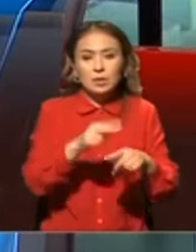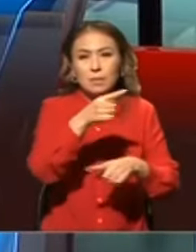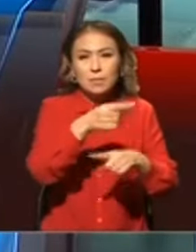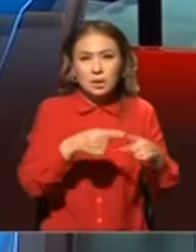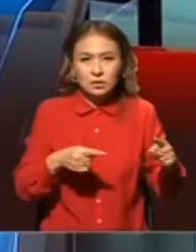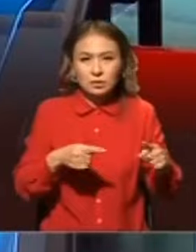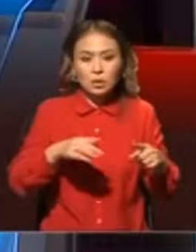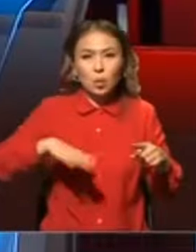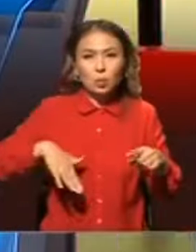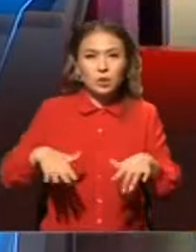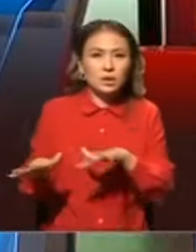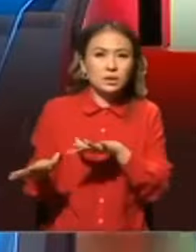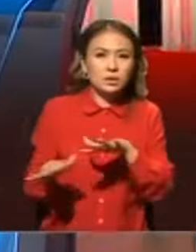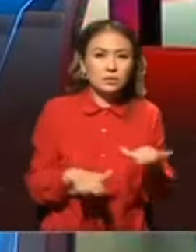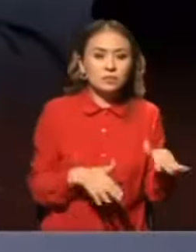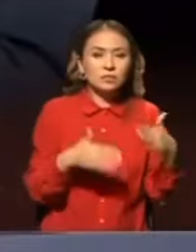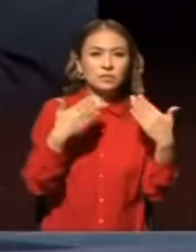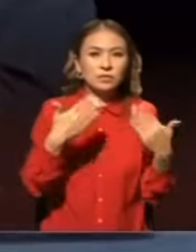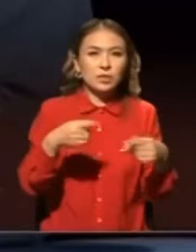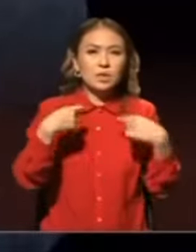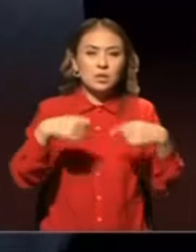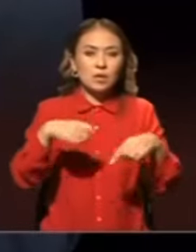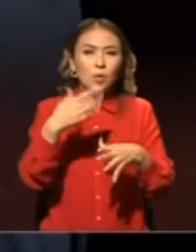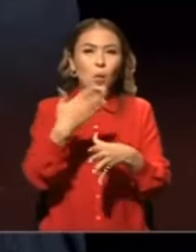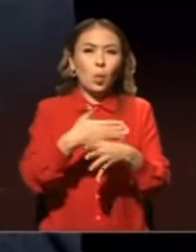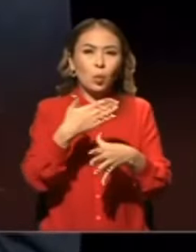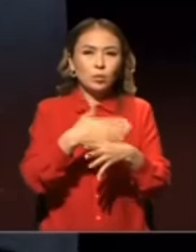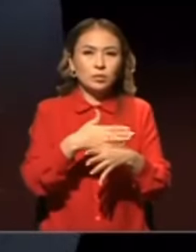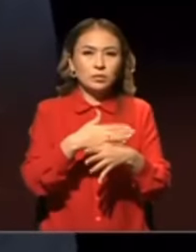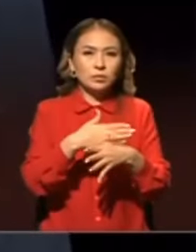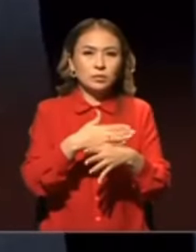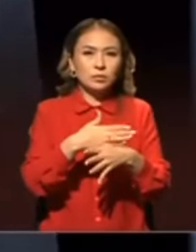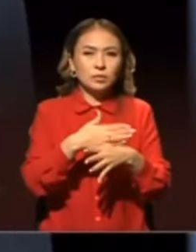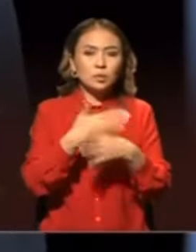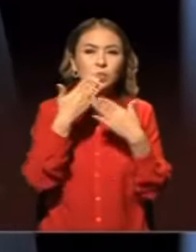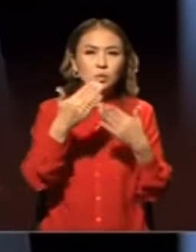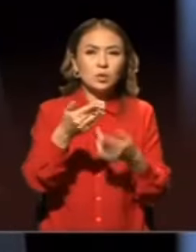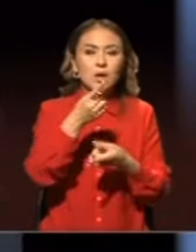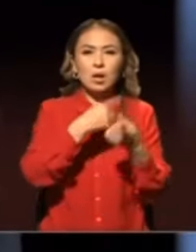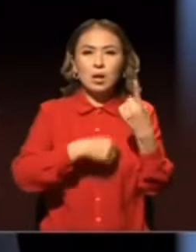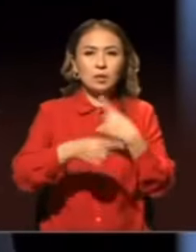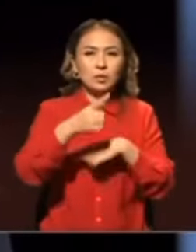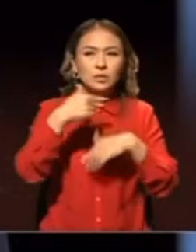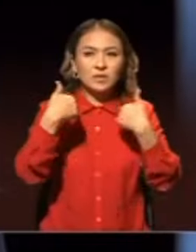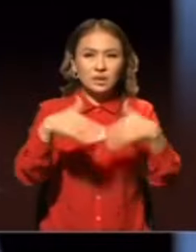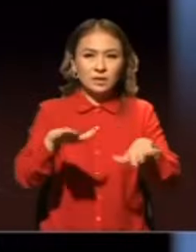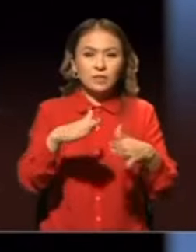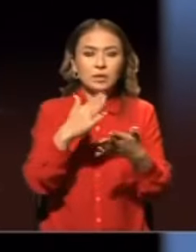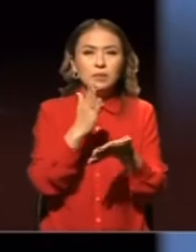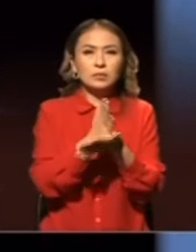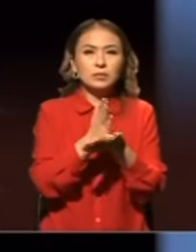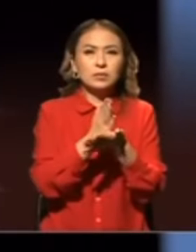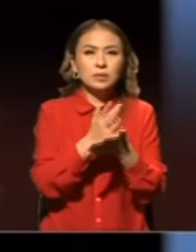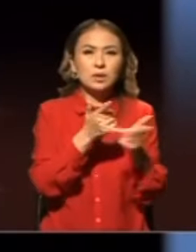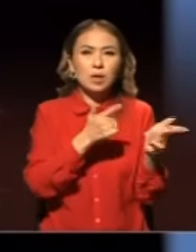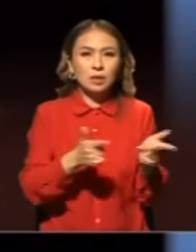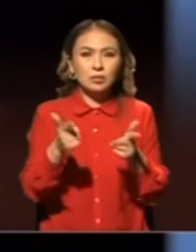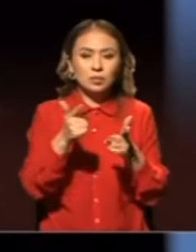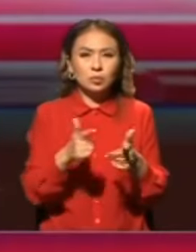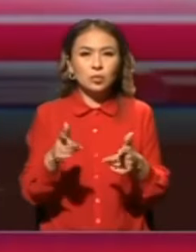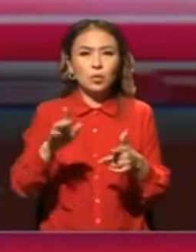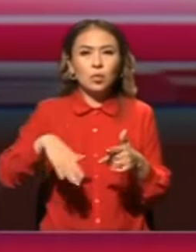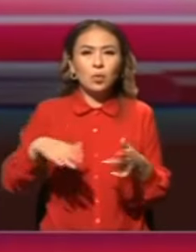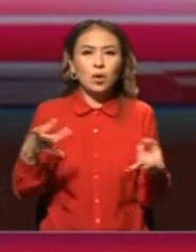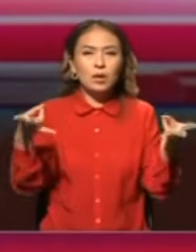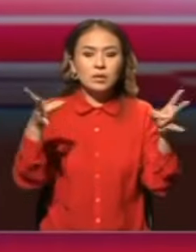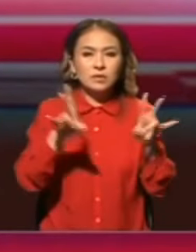шаруасы. Одан кейінгі ол өмін сатуға көмектесу, президент айтқан, иә, оны өткізу инфрақұрылымын дайындау, әзірлеу. Одан